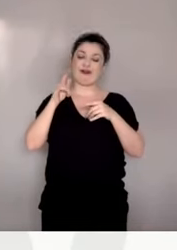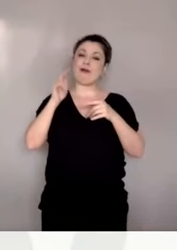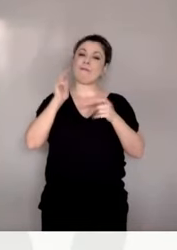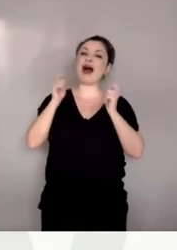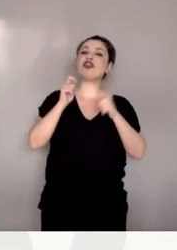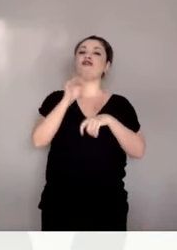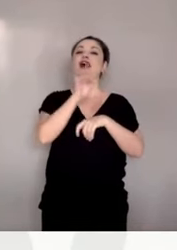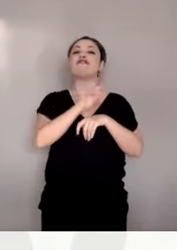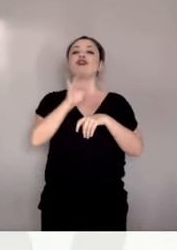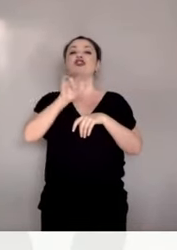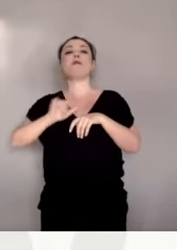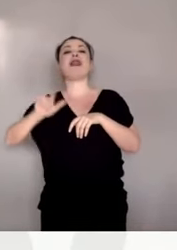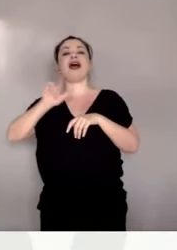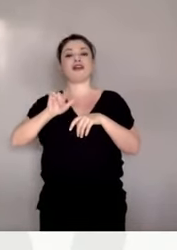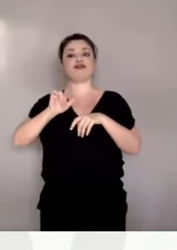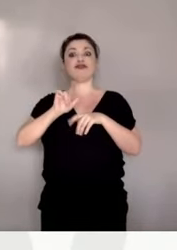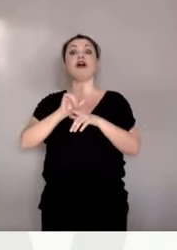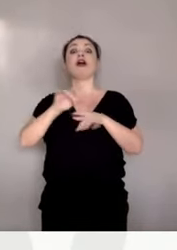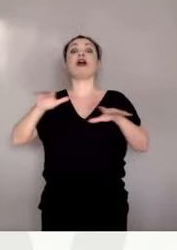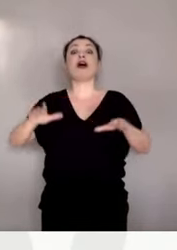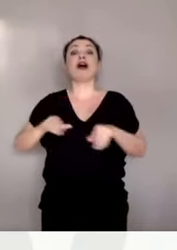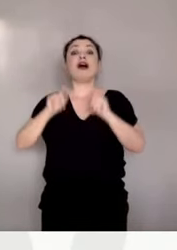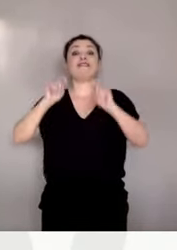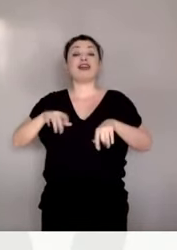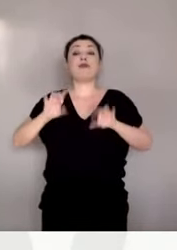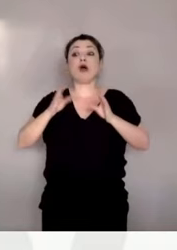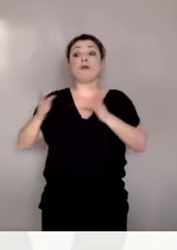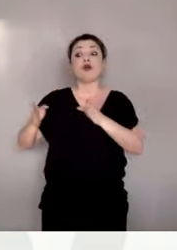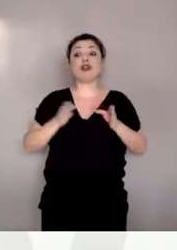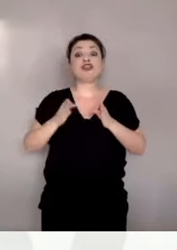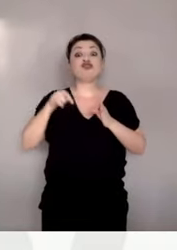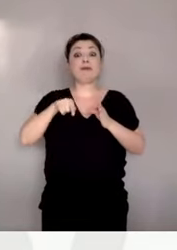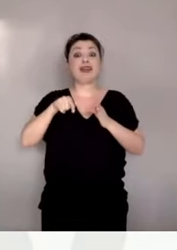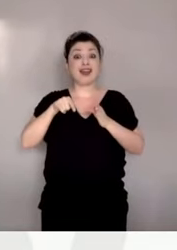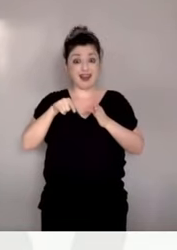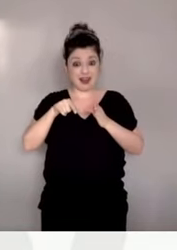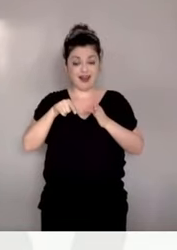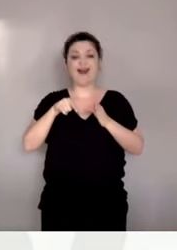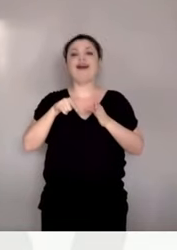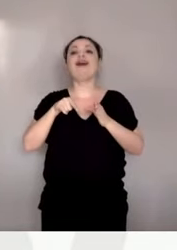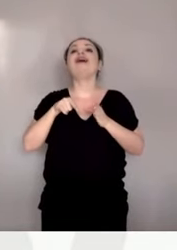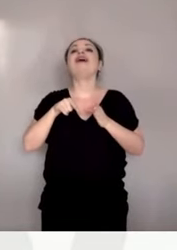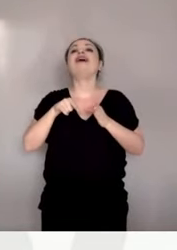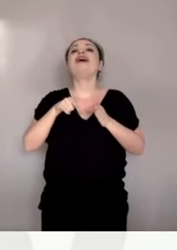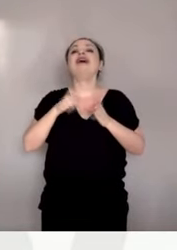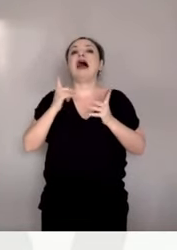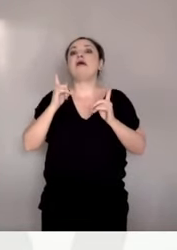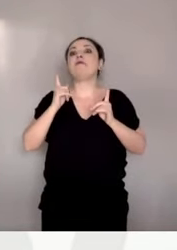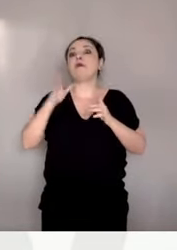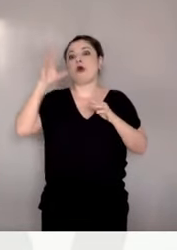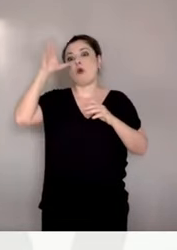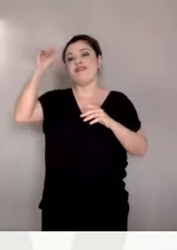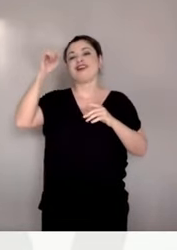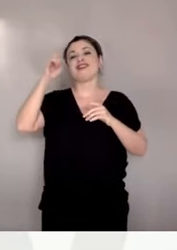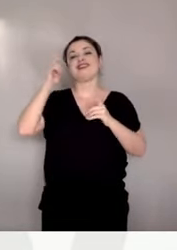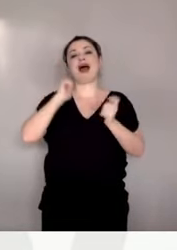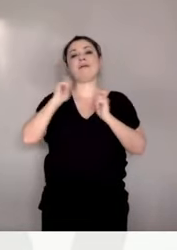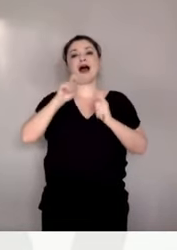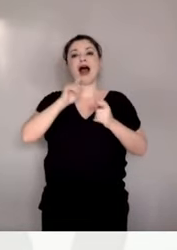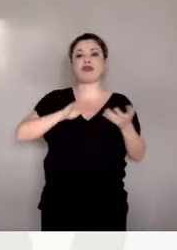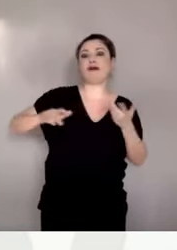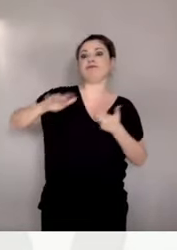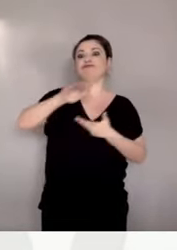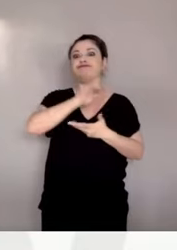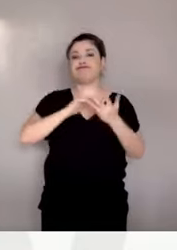Lectures, con una disciplina che, accanto alle altre che popolano e animano la vita universitaria di Padova,